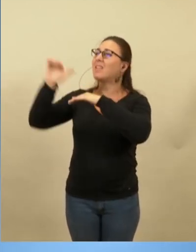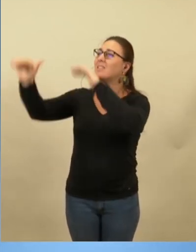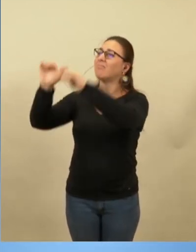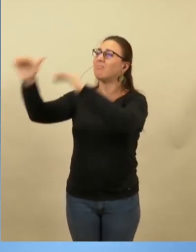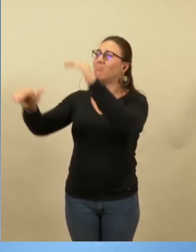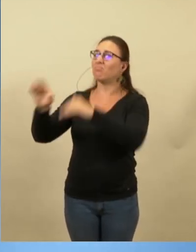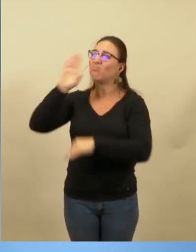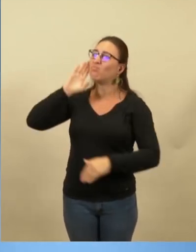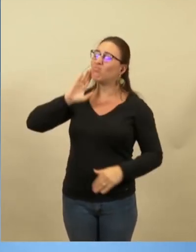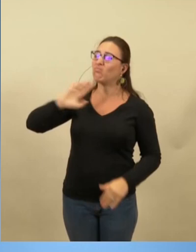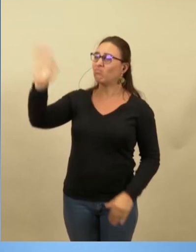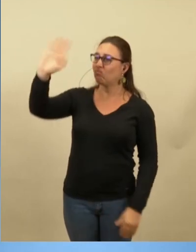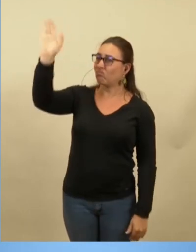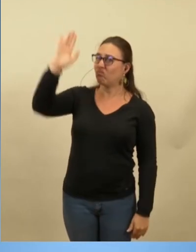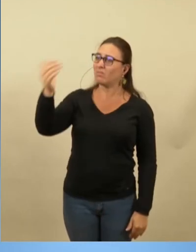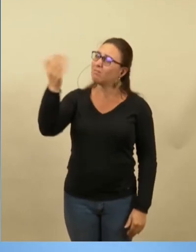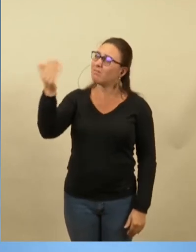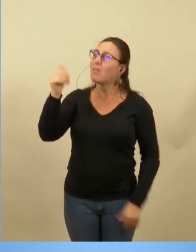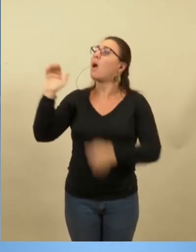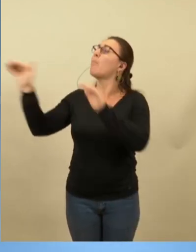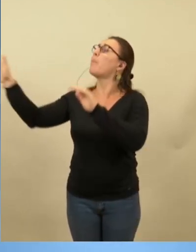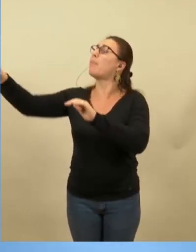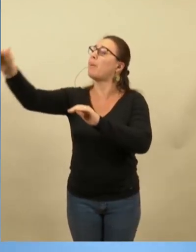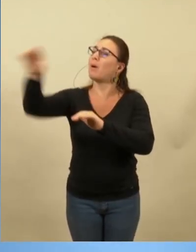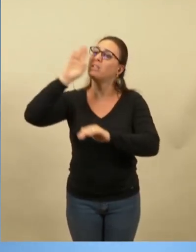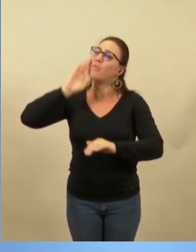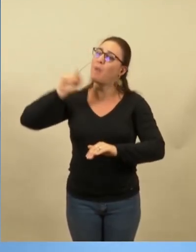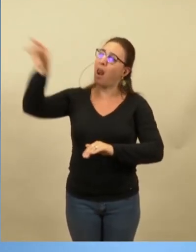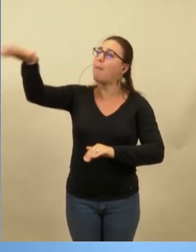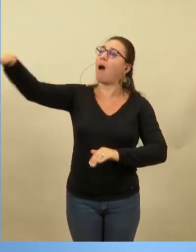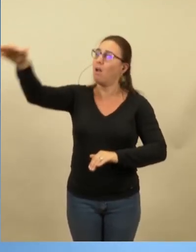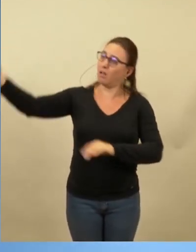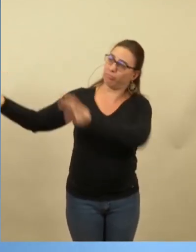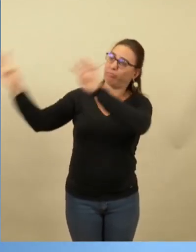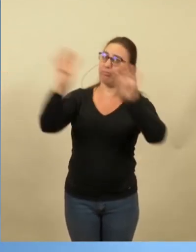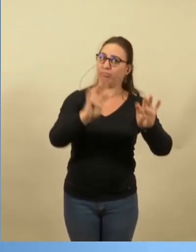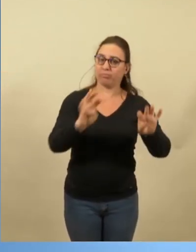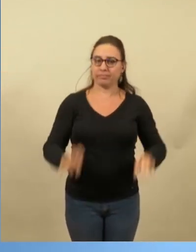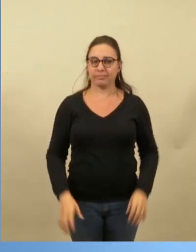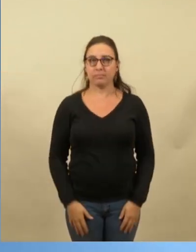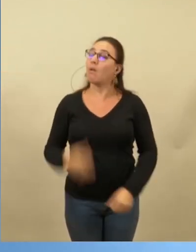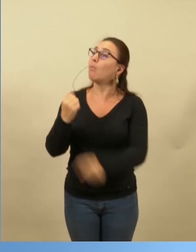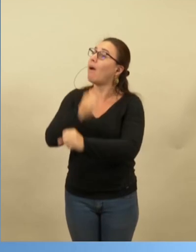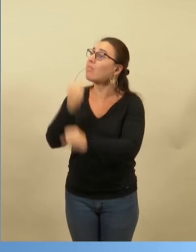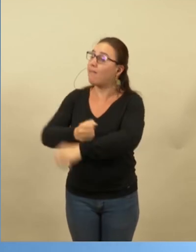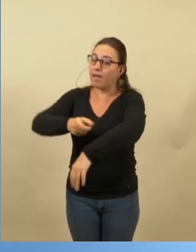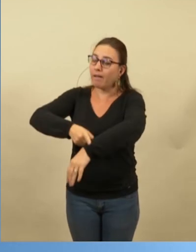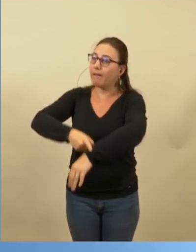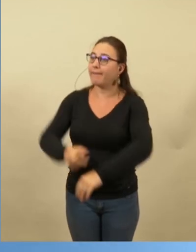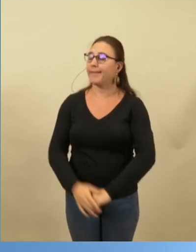Hortense Hortense vous pouvez rappeler ce les élus qui sont par là-bas que peuvent venir travailler